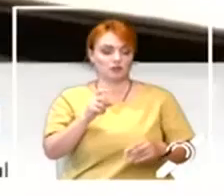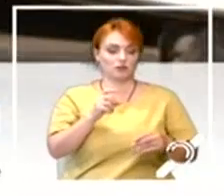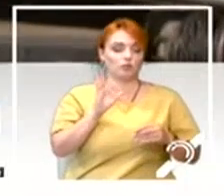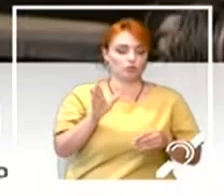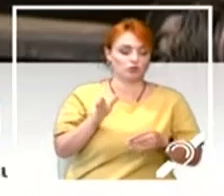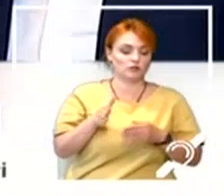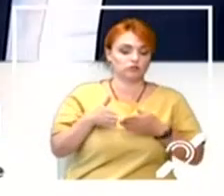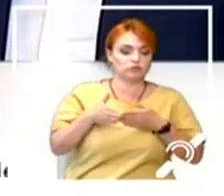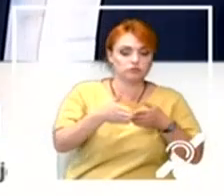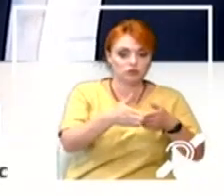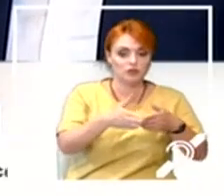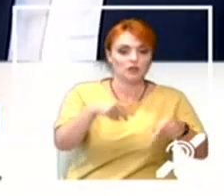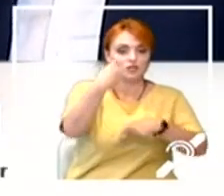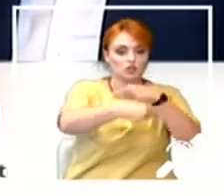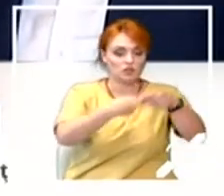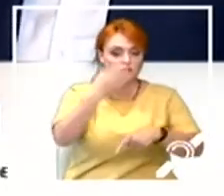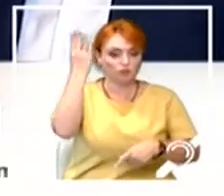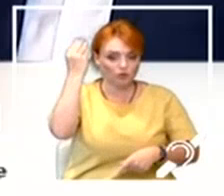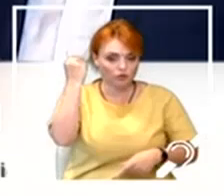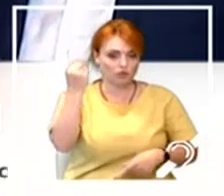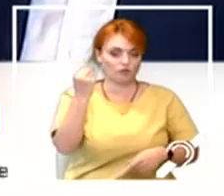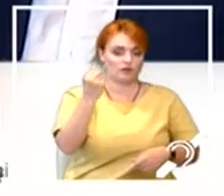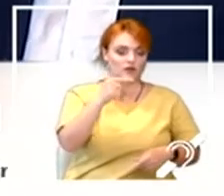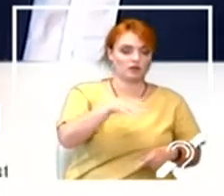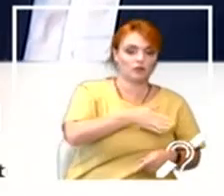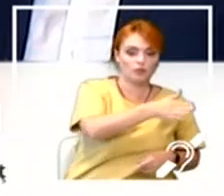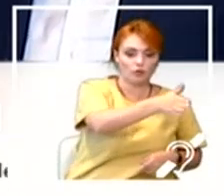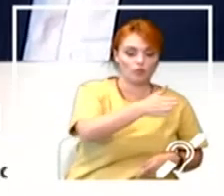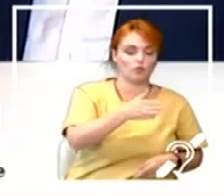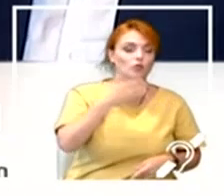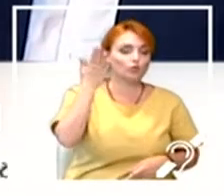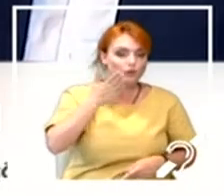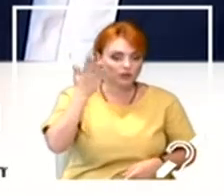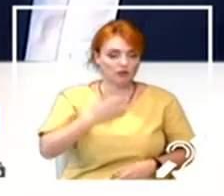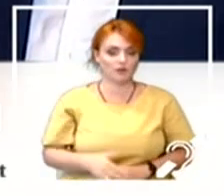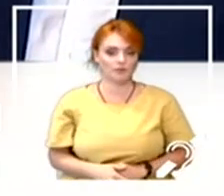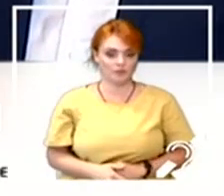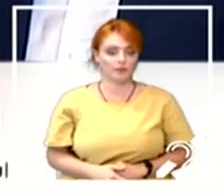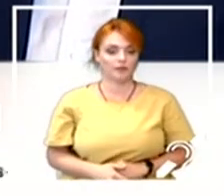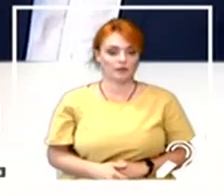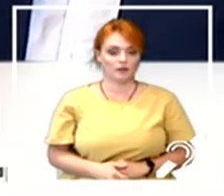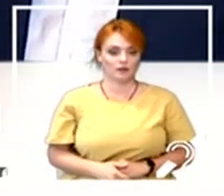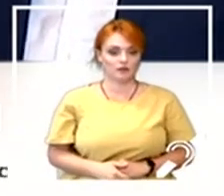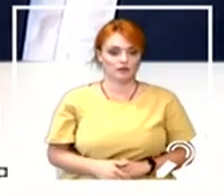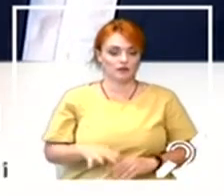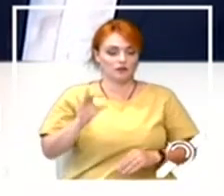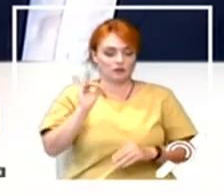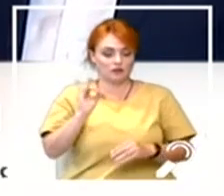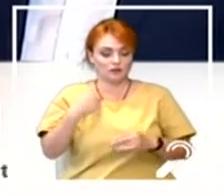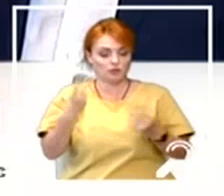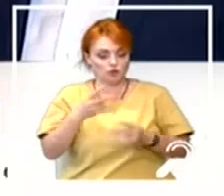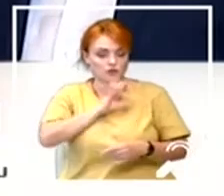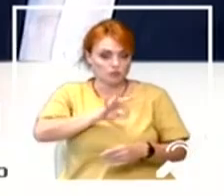iar cota ucraineană cu piloți adiționali să înceapă să lucreze